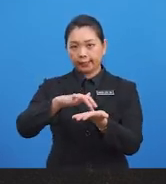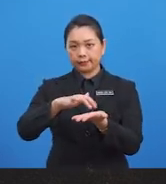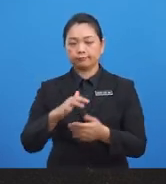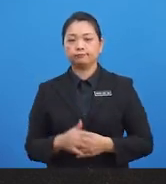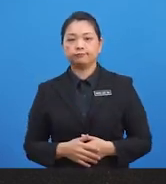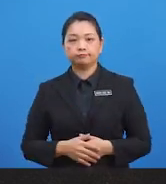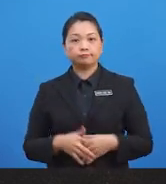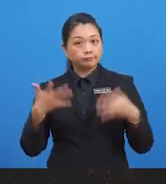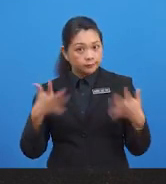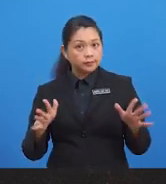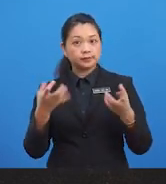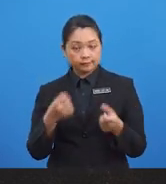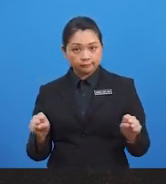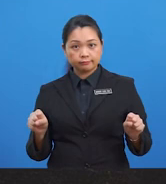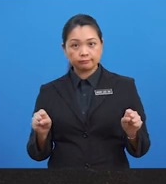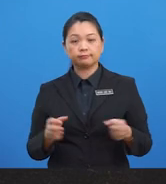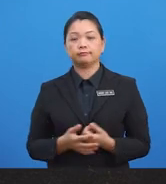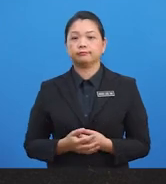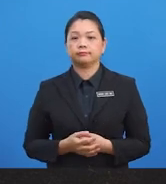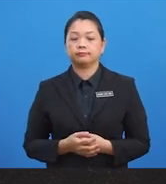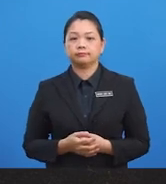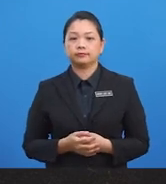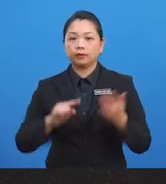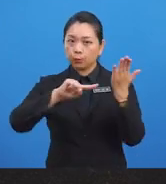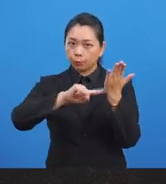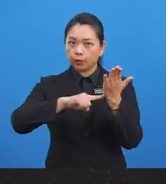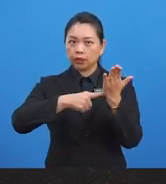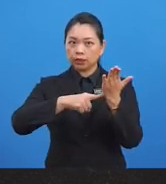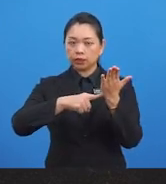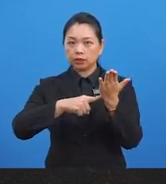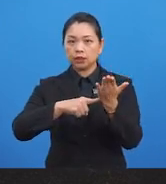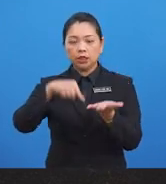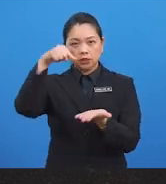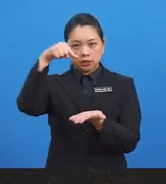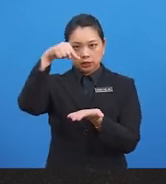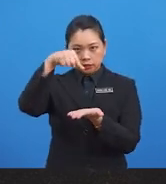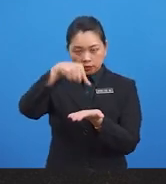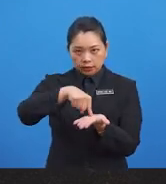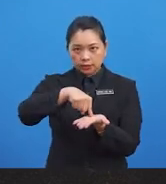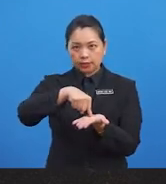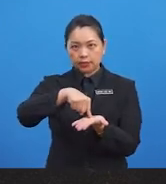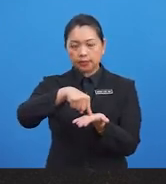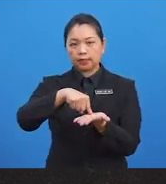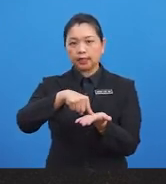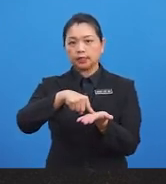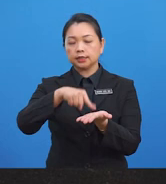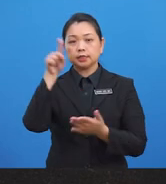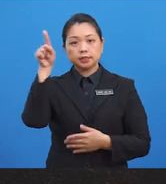Anda sudah bersedia dengan kalkulator? Mula-mula, tekan simbol pengamiran.